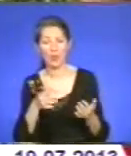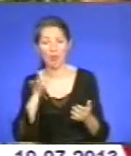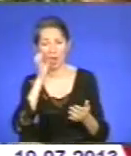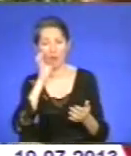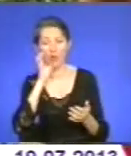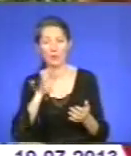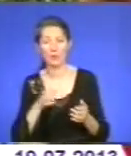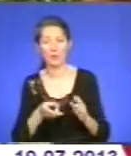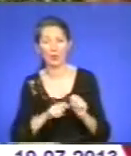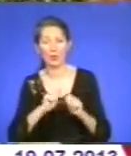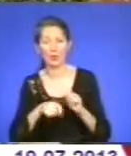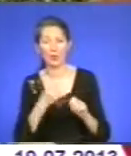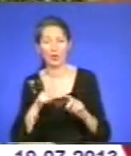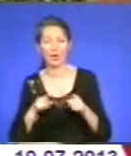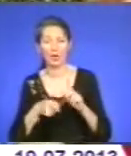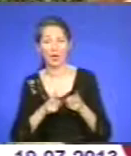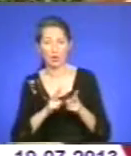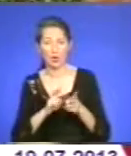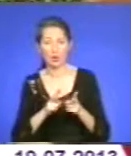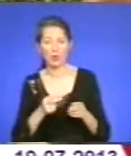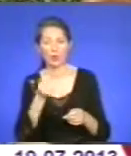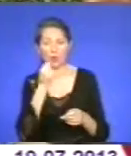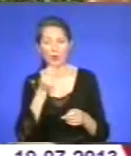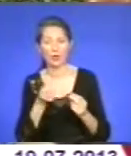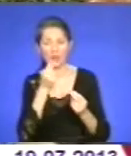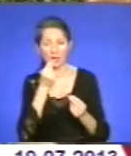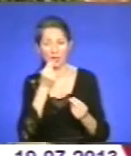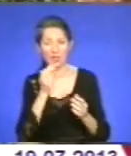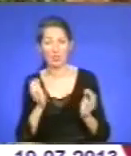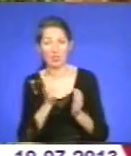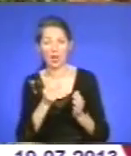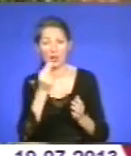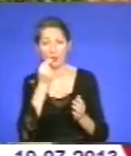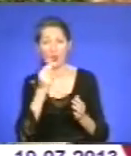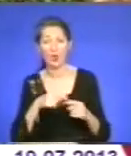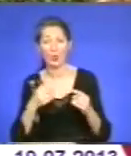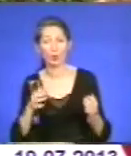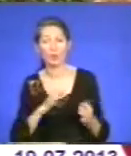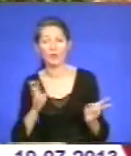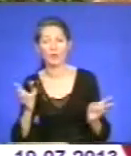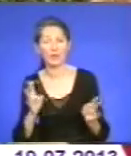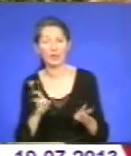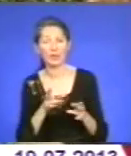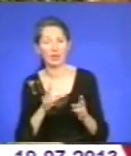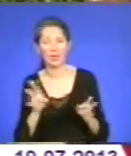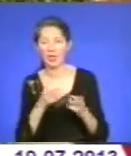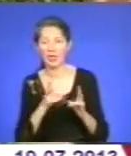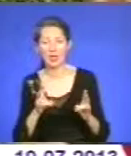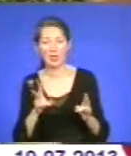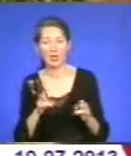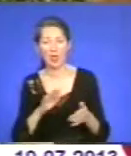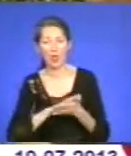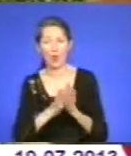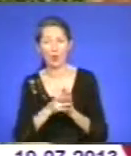технології приготування їжі, це зберігання харчових продуктів в неналежних умовах, також без дотримання